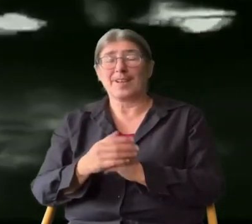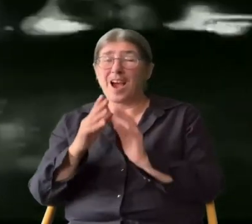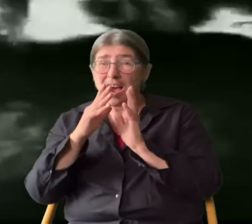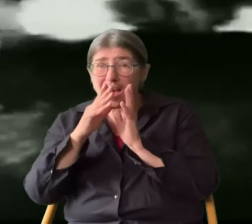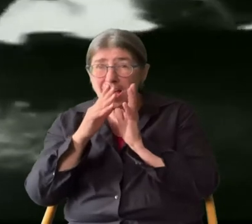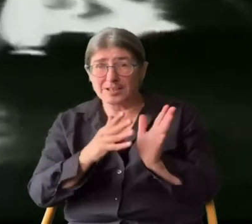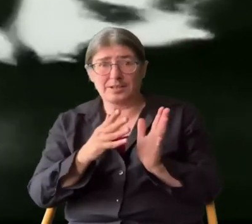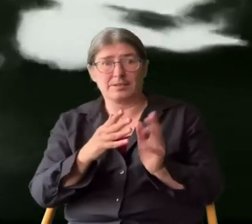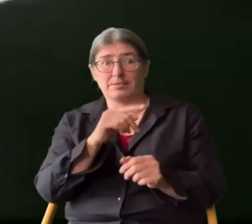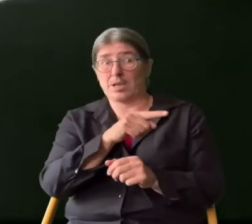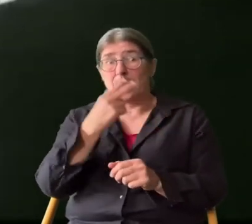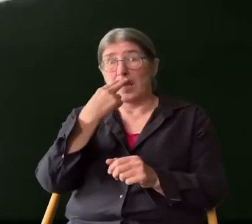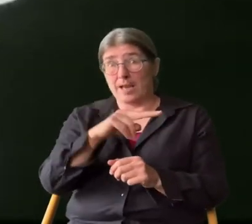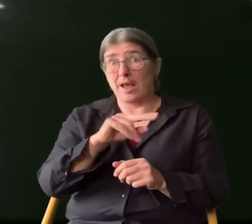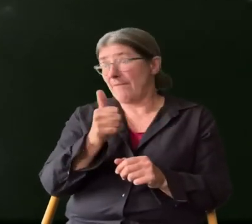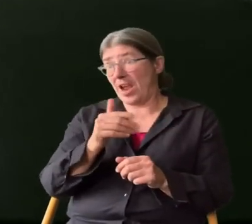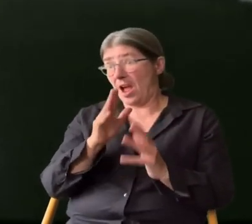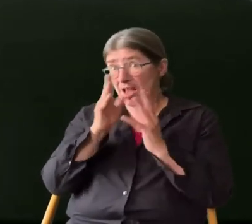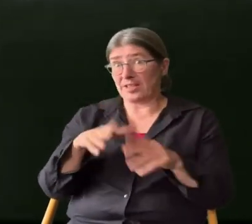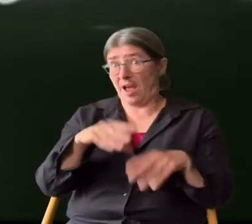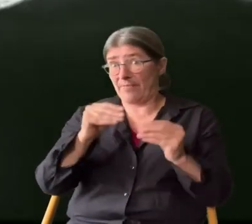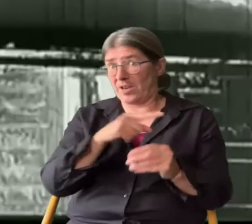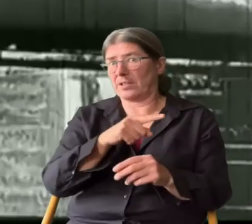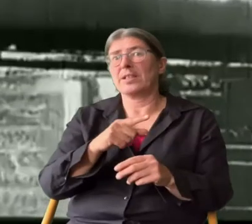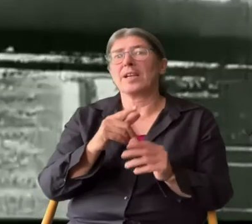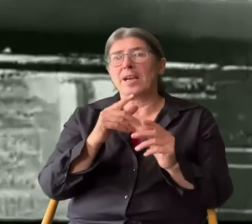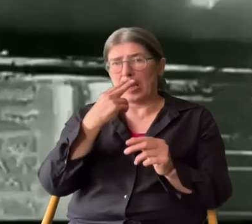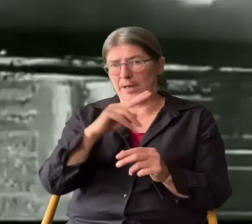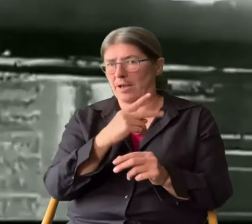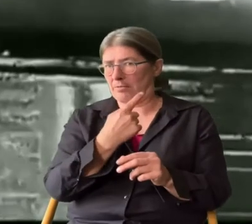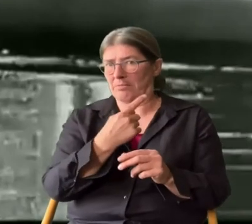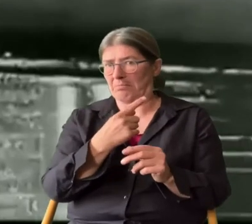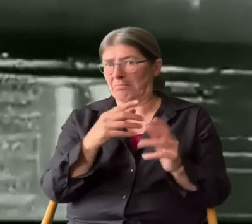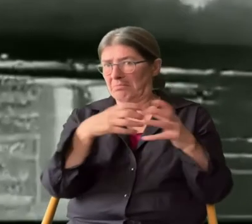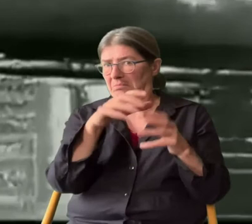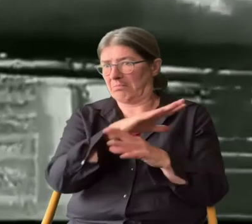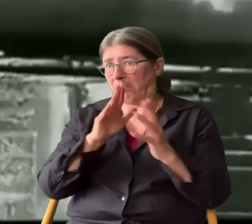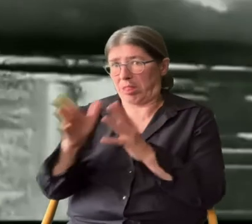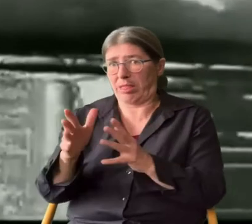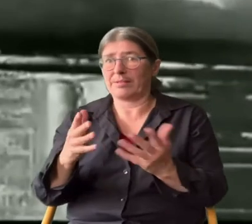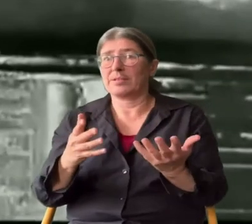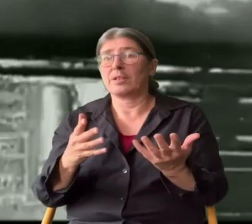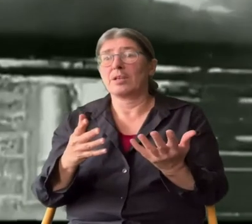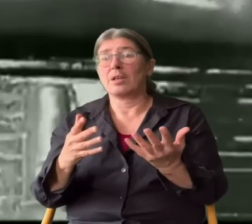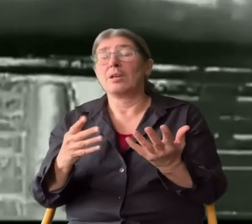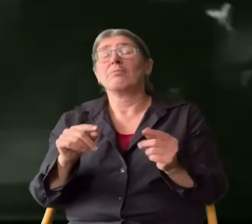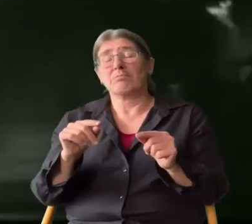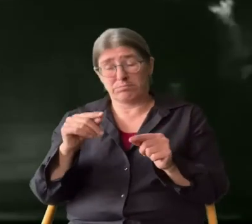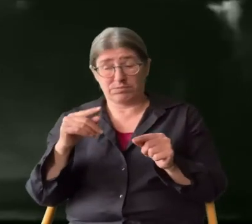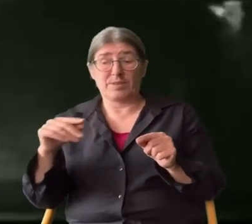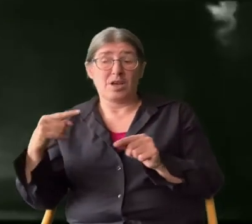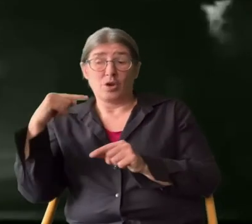Der Hass ist von Hitler und seinen Helfern gesät worden. Auf ihrem Vormarsch haben die Sowjettruppen überall Spuren